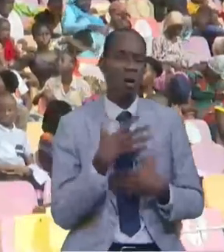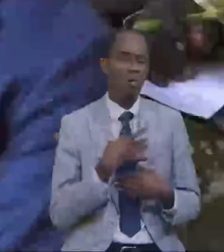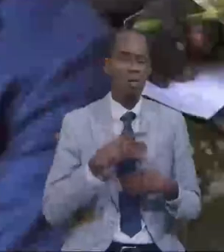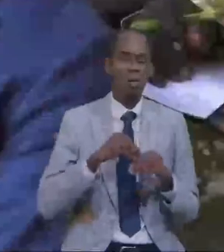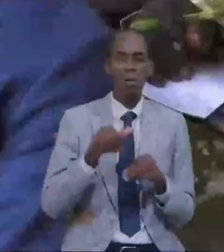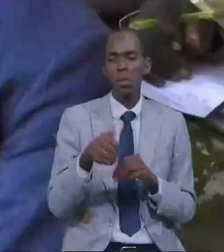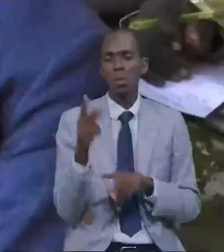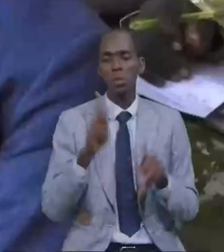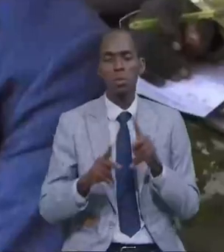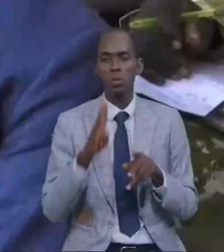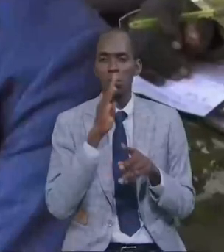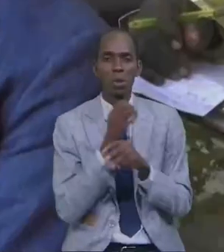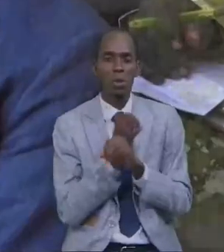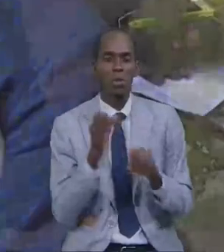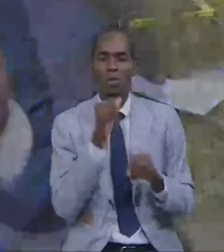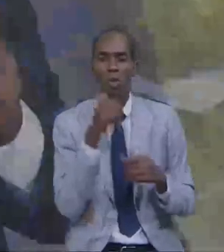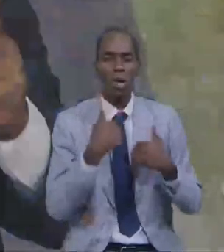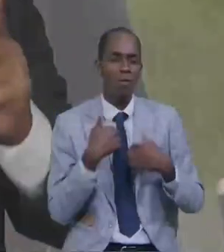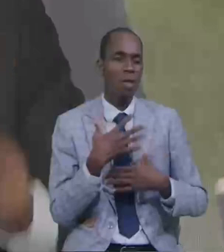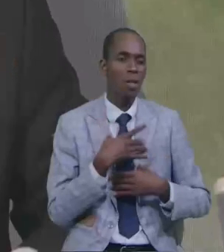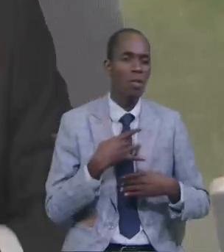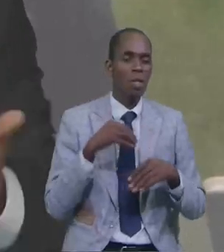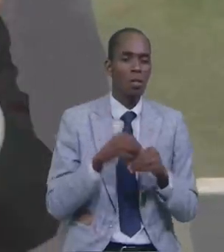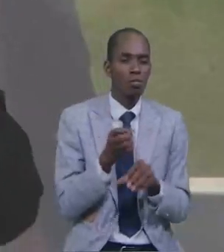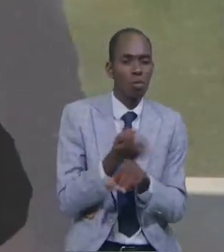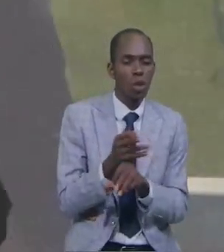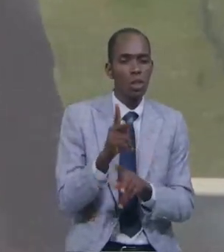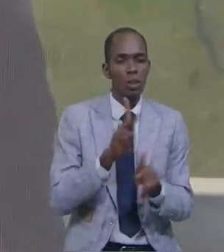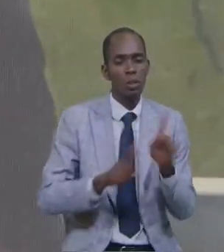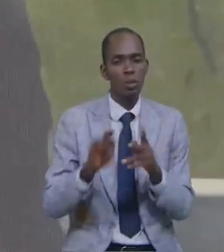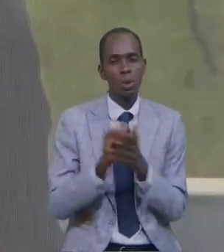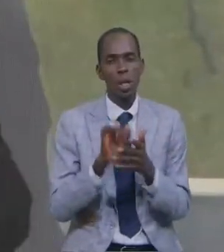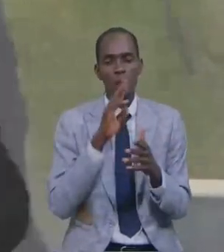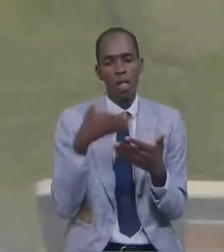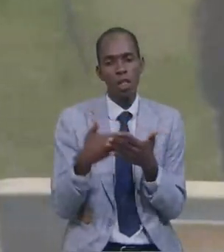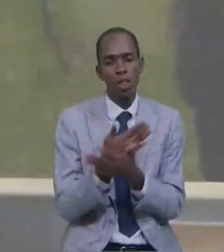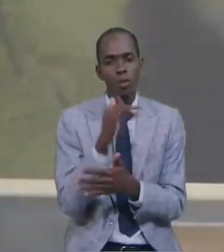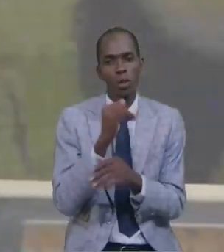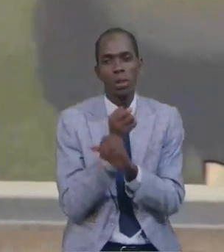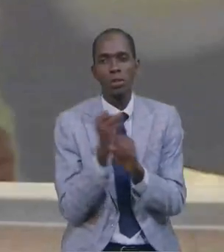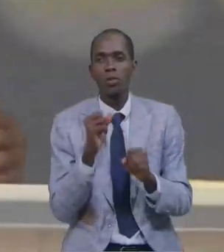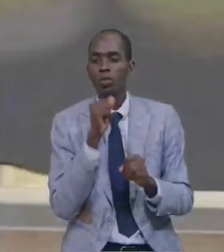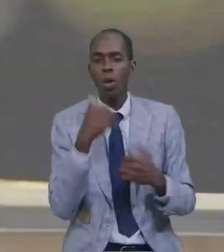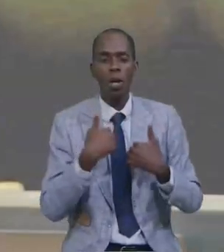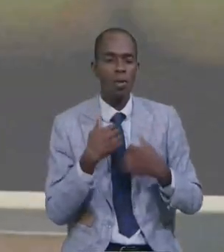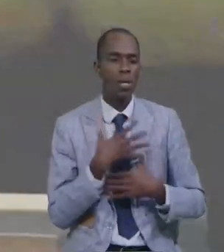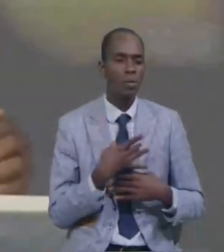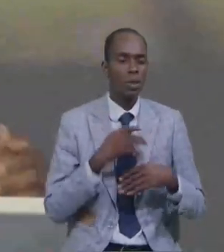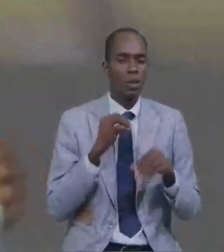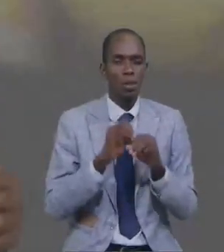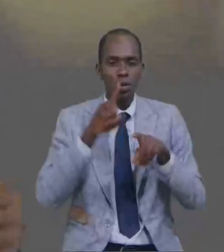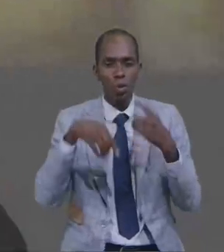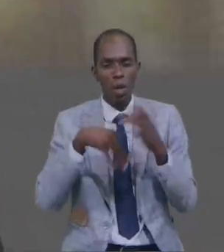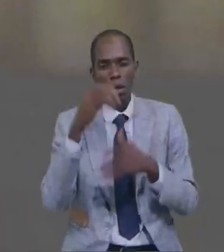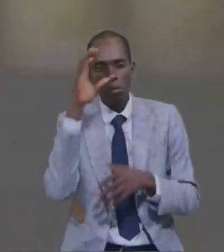t'intéresses pas à chercher et à aller vers ceux qui ne sont pas sauvés pour qu'ils soient sauvés. Jésus-Christ a dit en